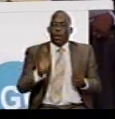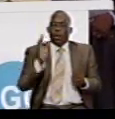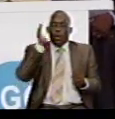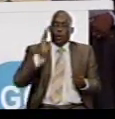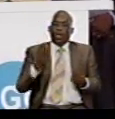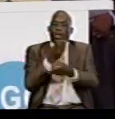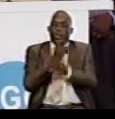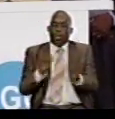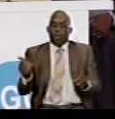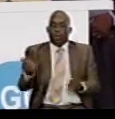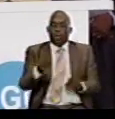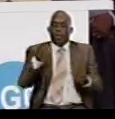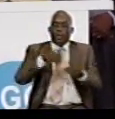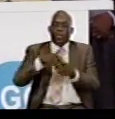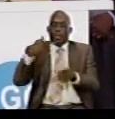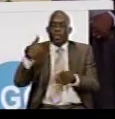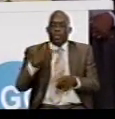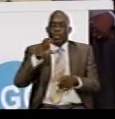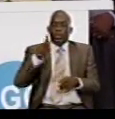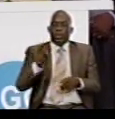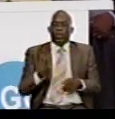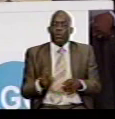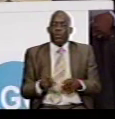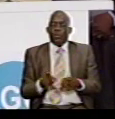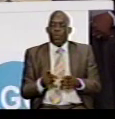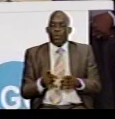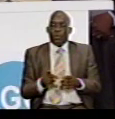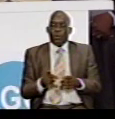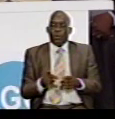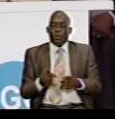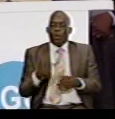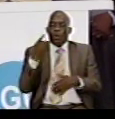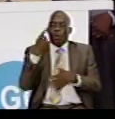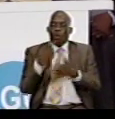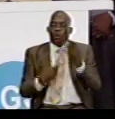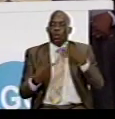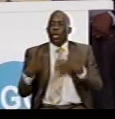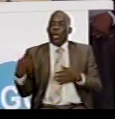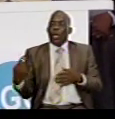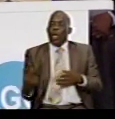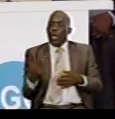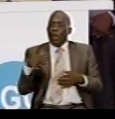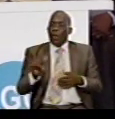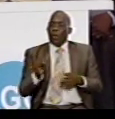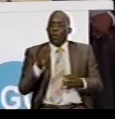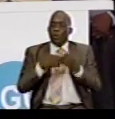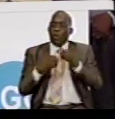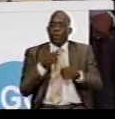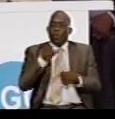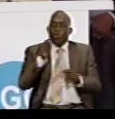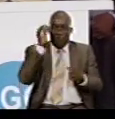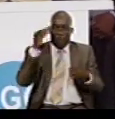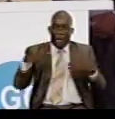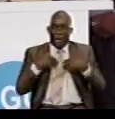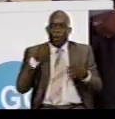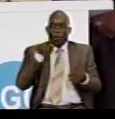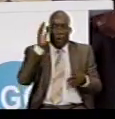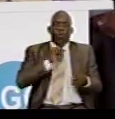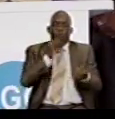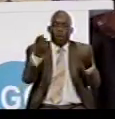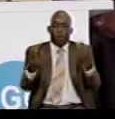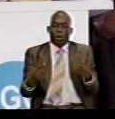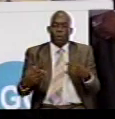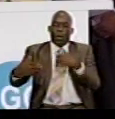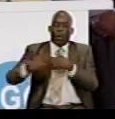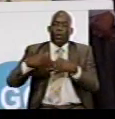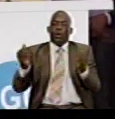avons dit que Dieu vous visitera ici. The problem that you have, you will not come back with tea from GCK program. Nous les avons dit que le problème que vous avez, vous ne